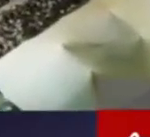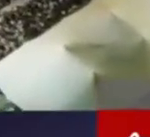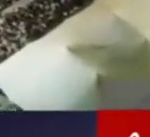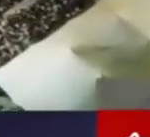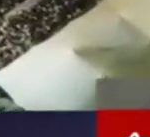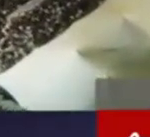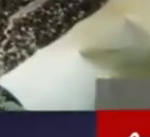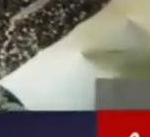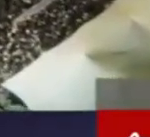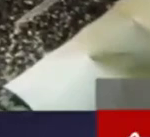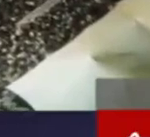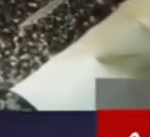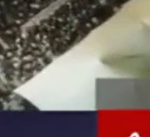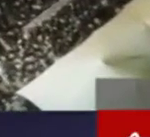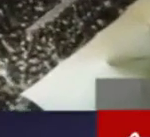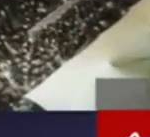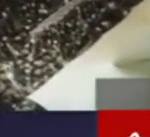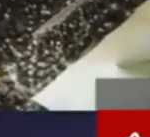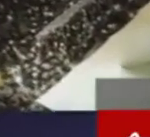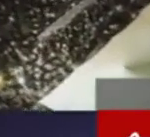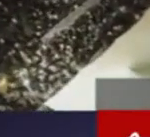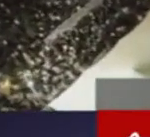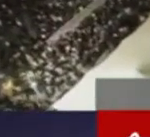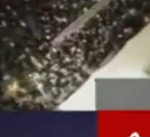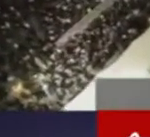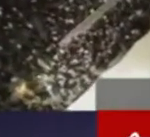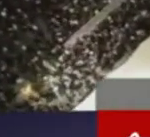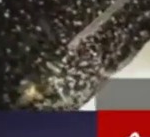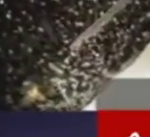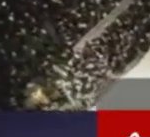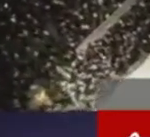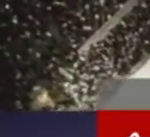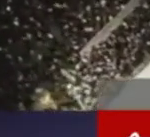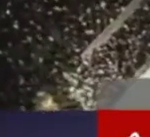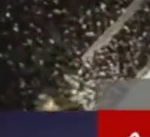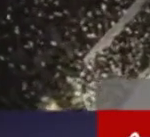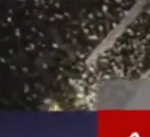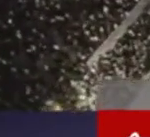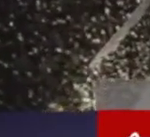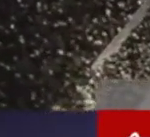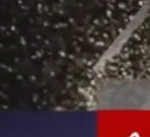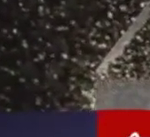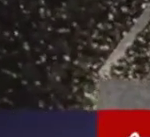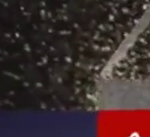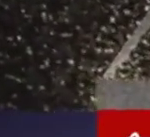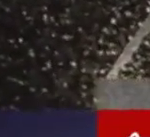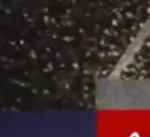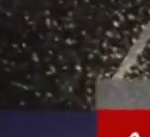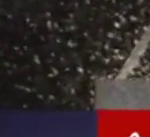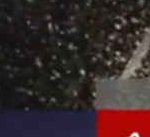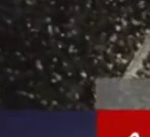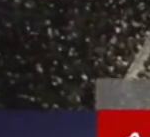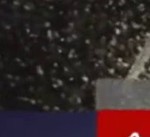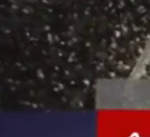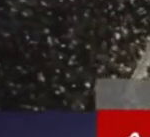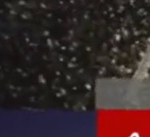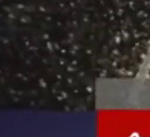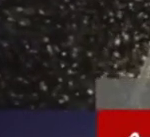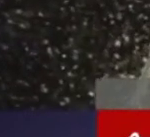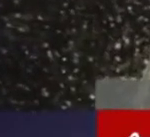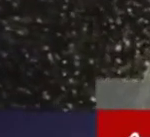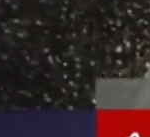اعادتهم مستمره على كل الاصعده وللجمهور الاسرائيلي اقول لا تستمعوا الى